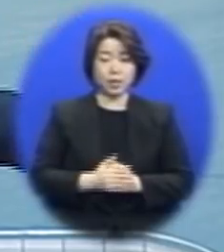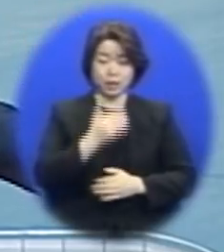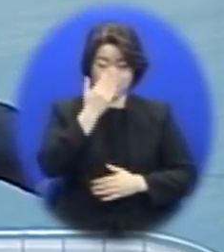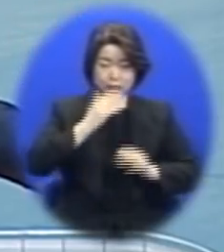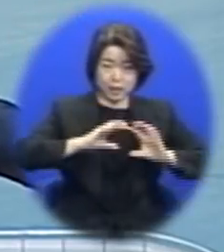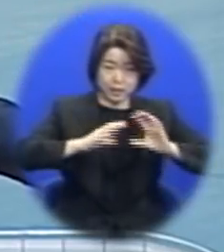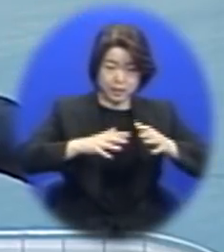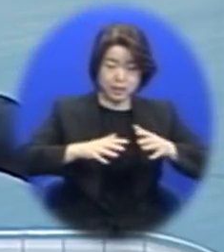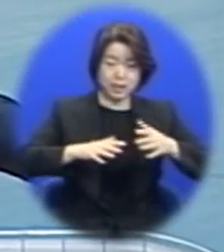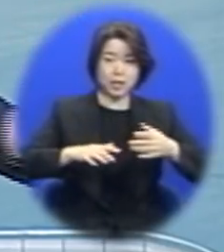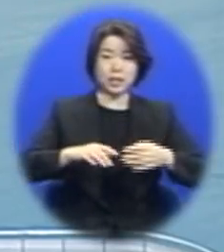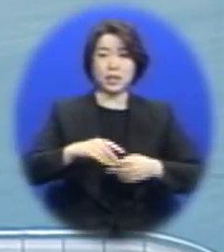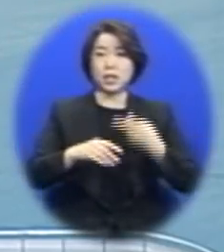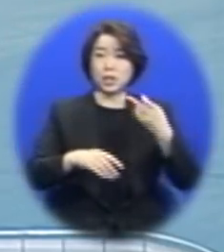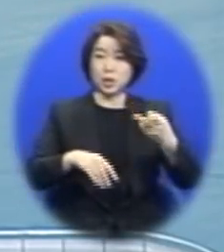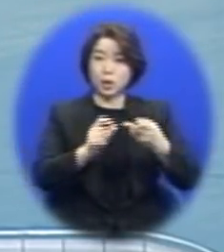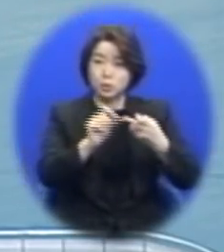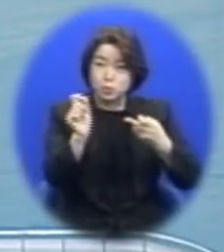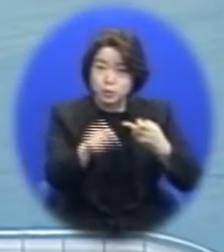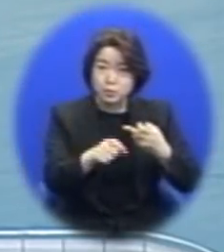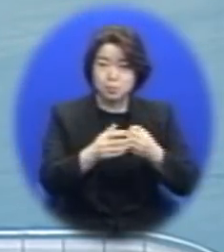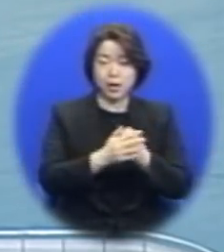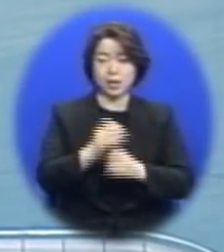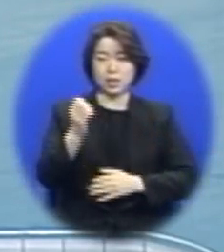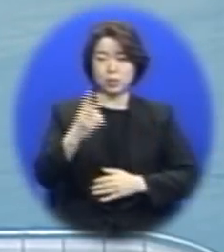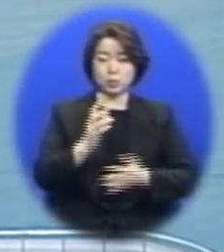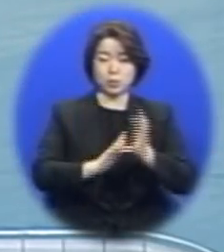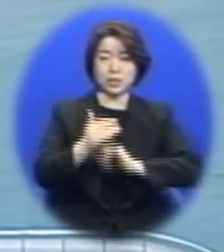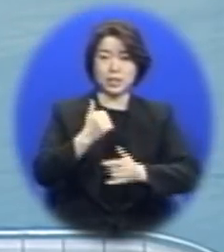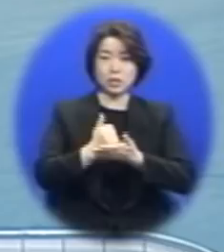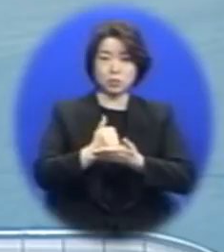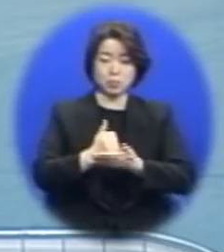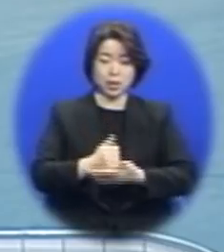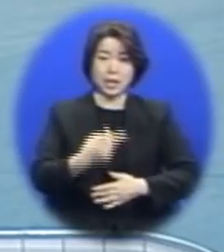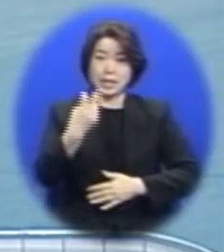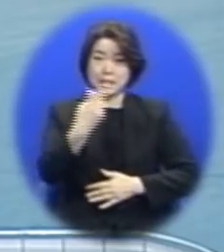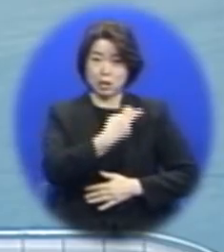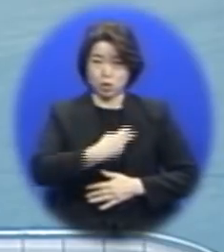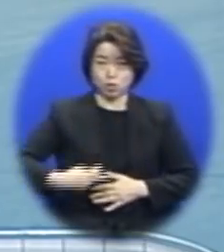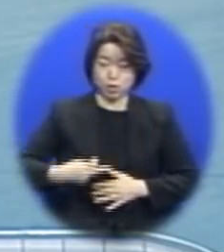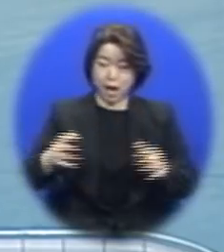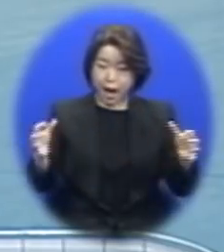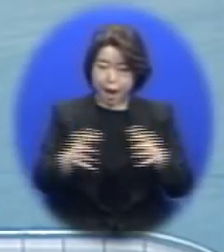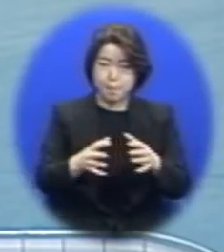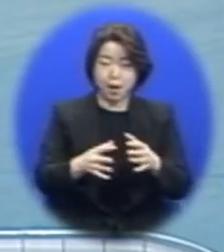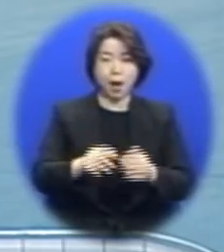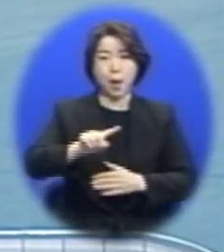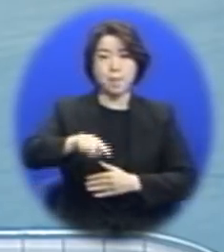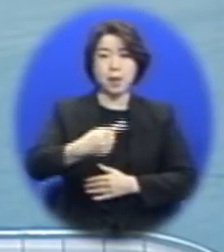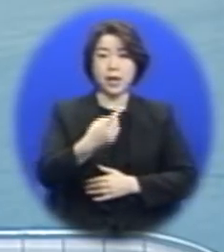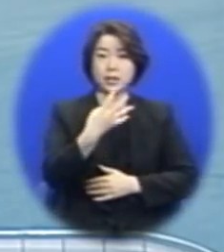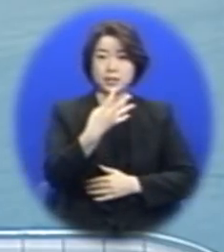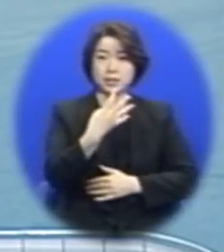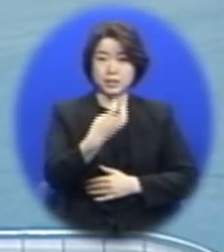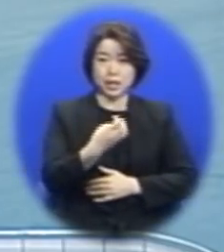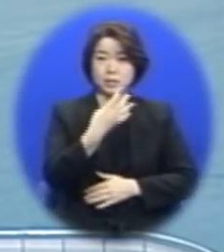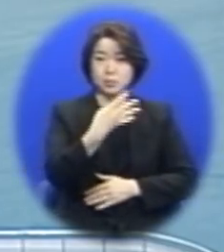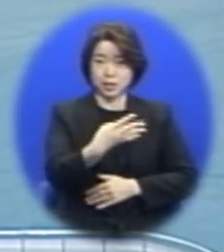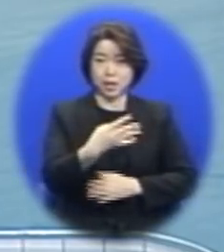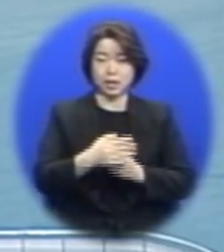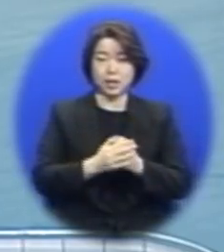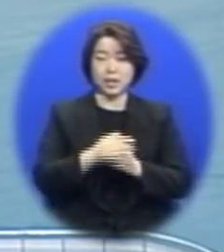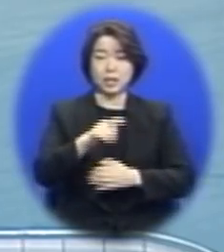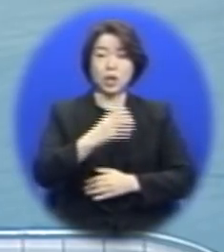이스라엘의 열두 지파 그리고 예수님의 열두 제자를 합하면 144입니다. 거기에